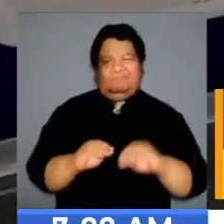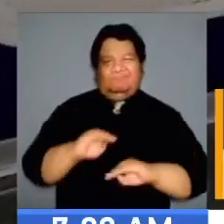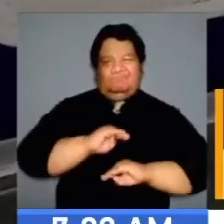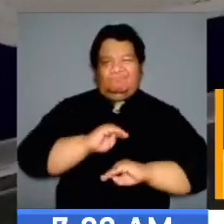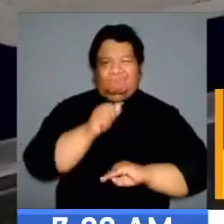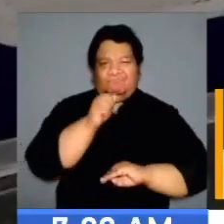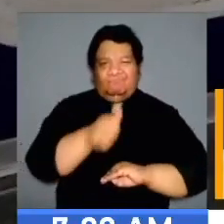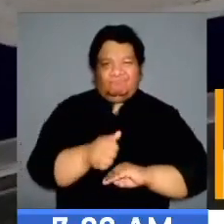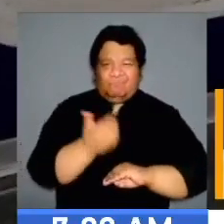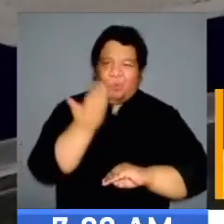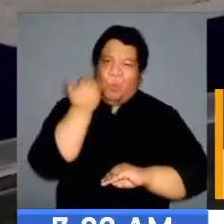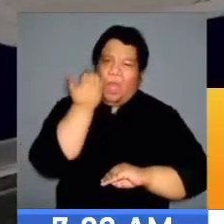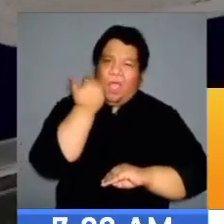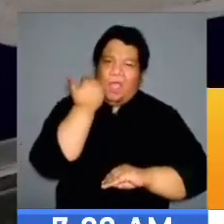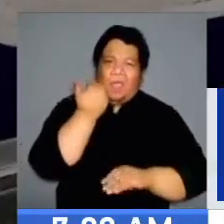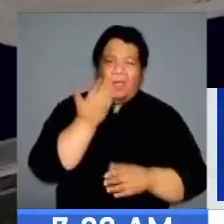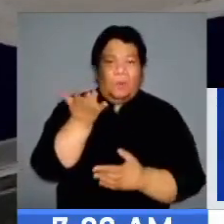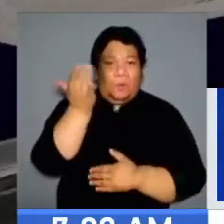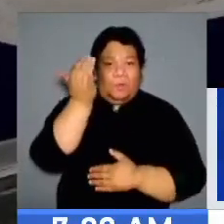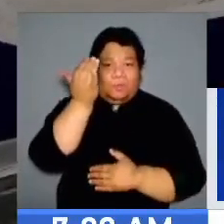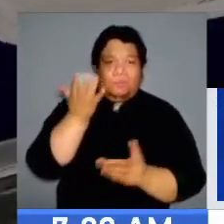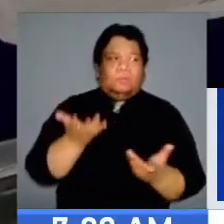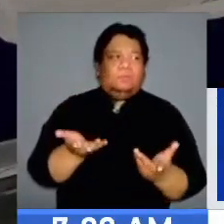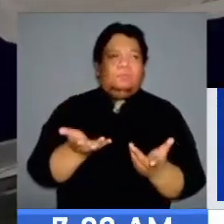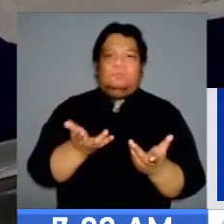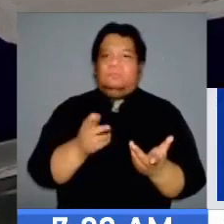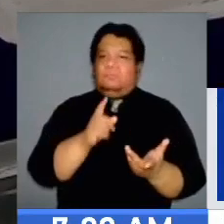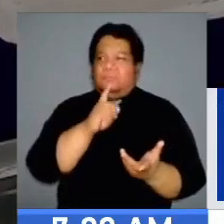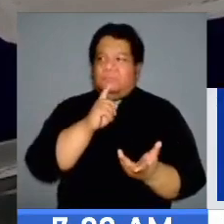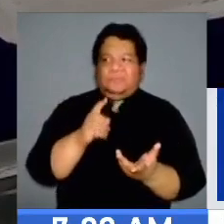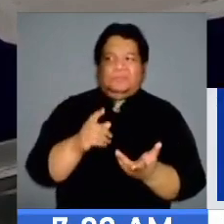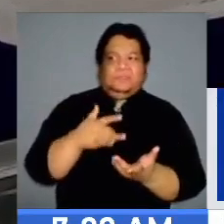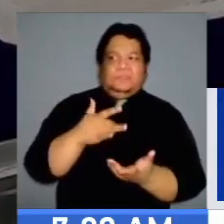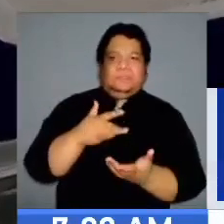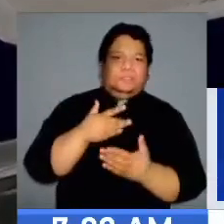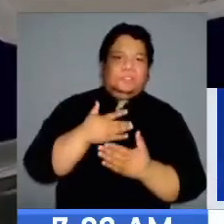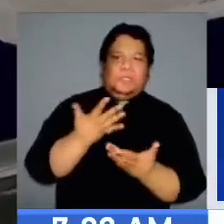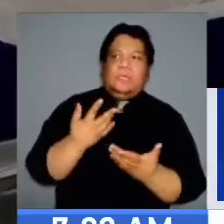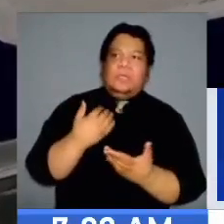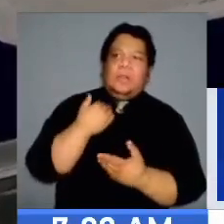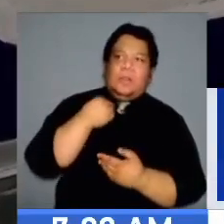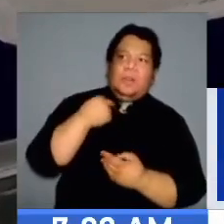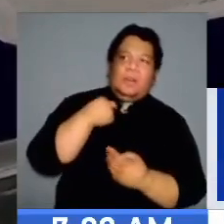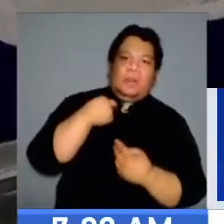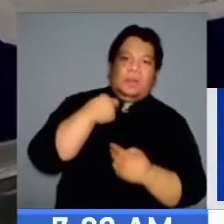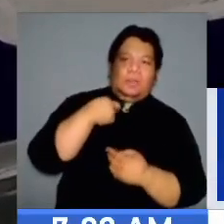Dahil sa nga nitong ano, parang ginigipit yata ang mga kuan eh, mga maliliit na mga